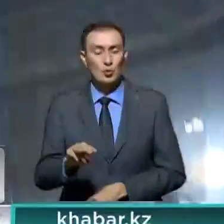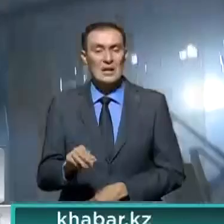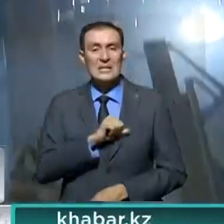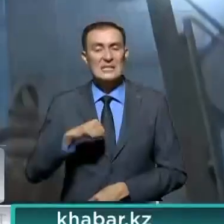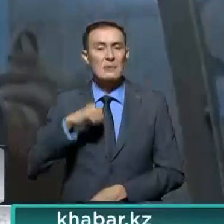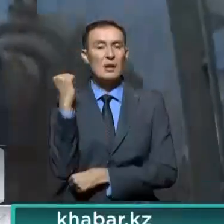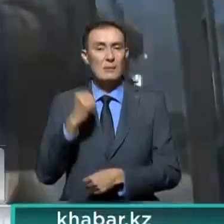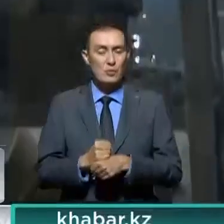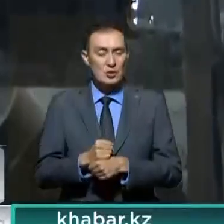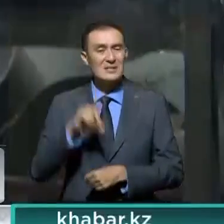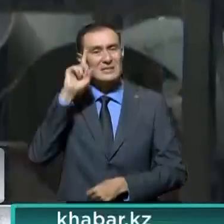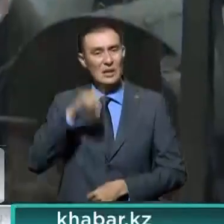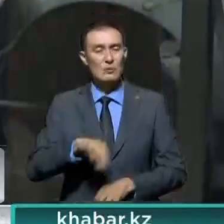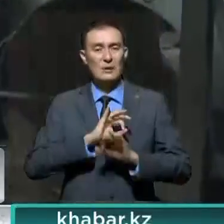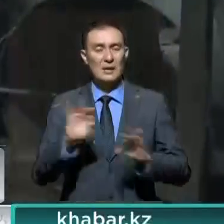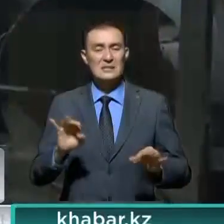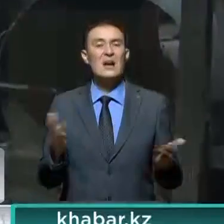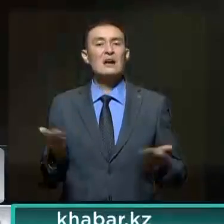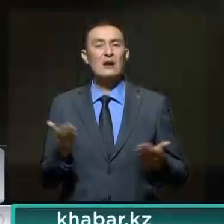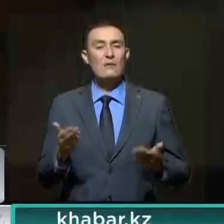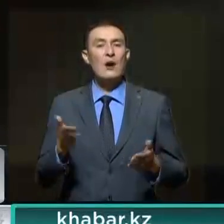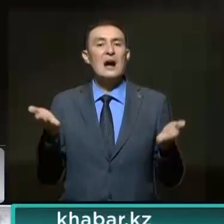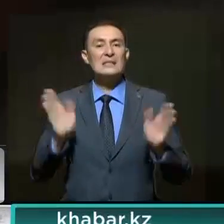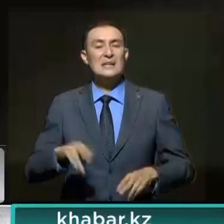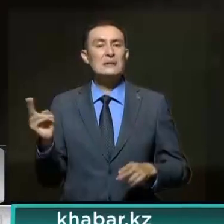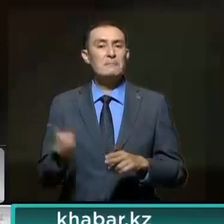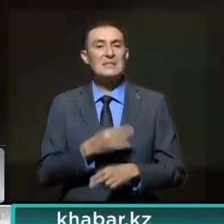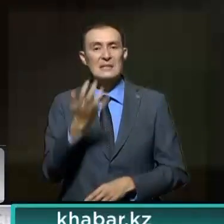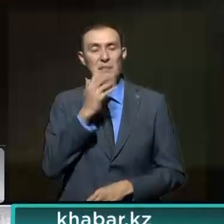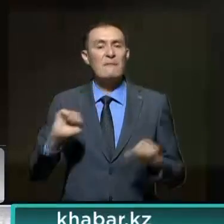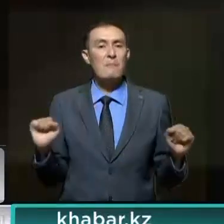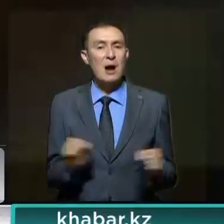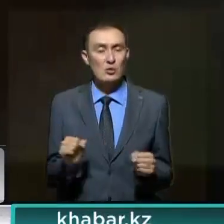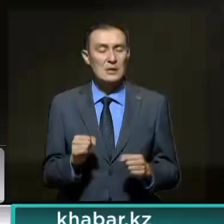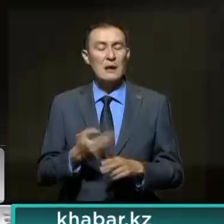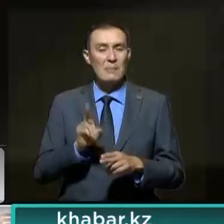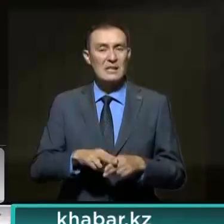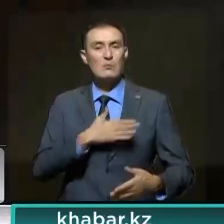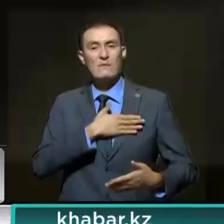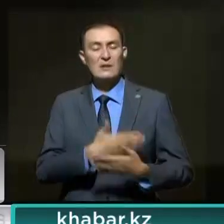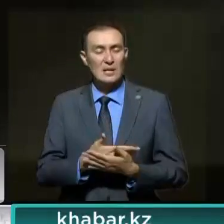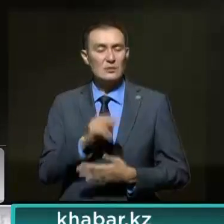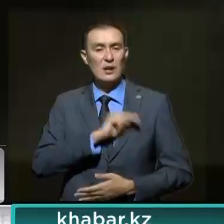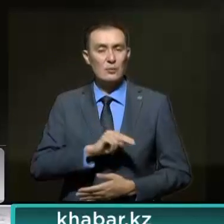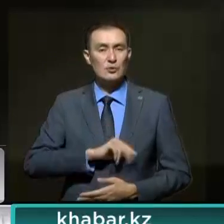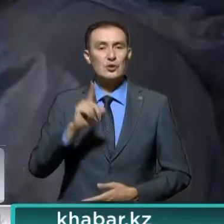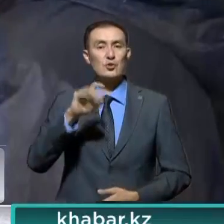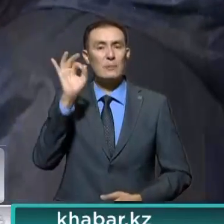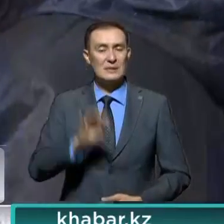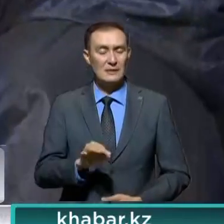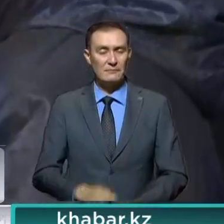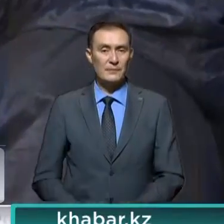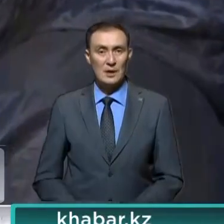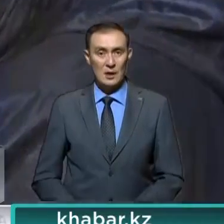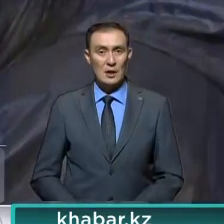Сами работники не понаслышке знают, каково это – остаться без тепла в мороз. Поэтому выкладываются на 100%. Как